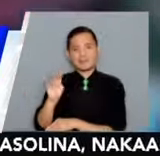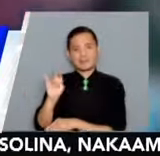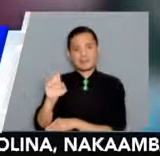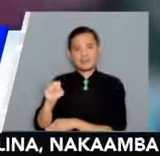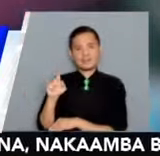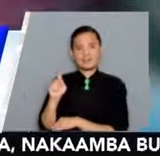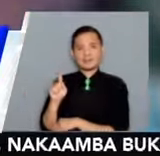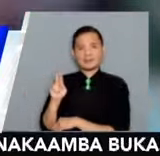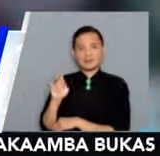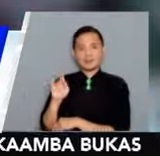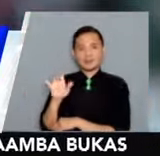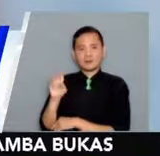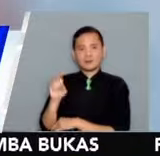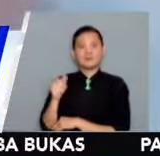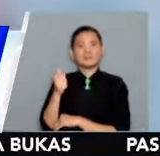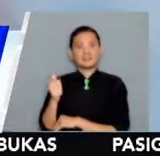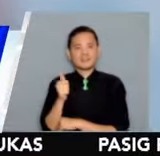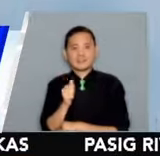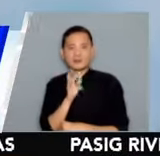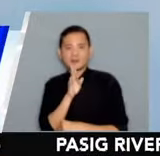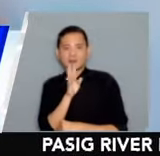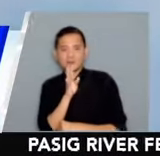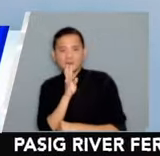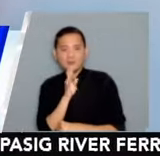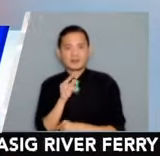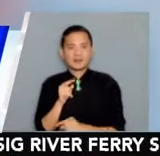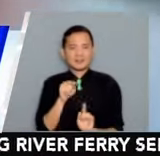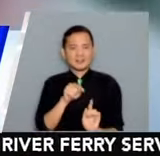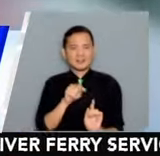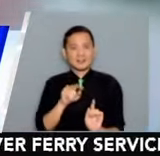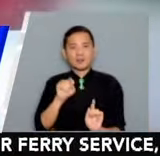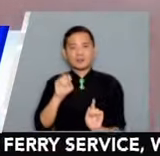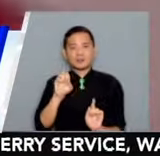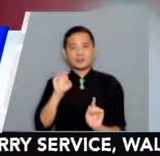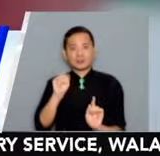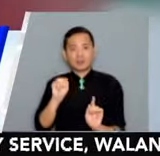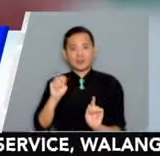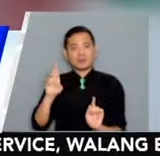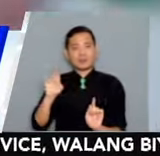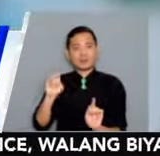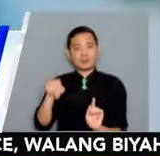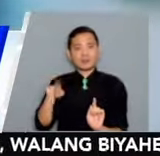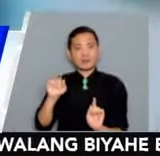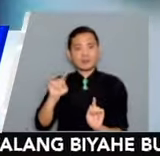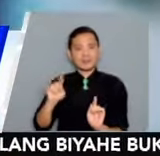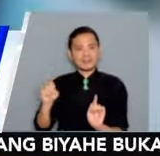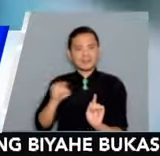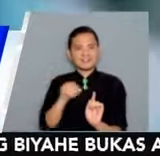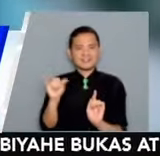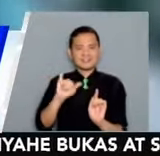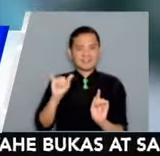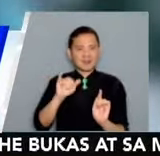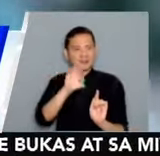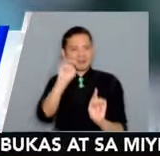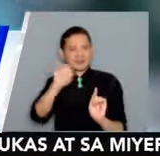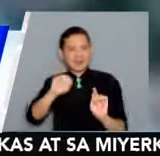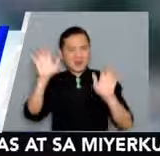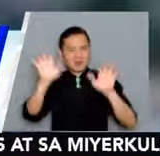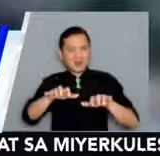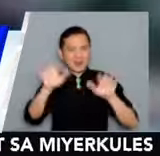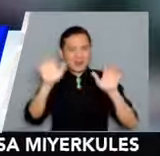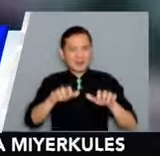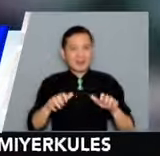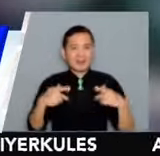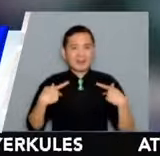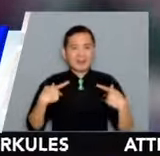ang aktor sa song cover ni Tom Rodriguez ng Raining in Manila. Si Dennis tila basang-basa habang suot ang blue long-sleeved